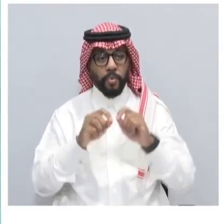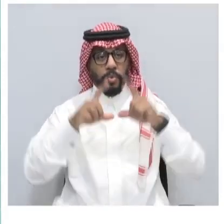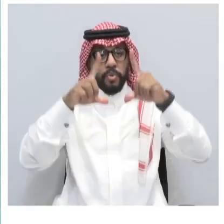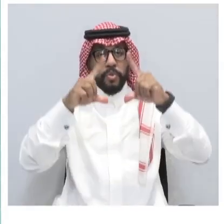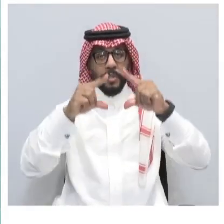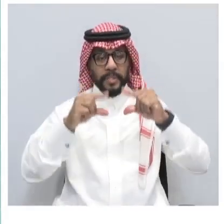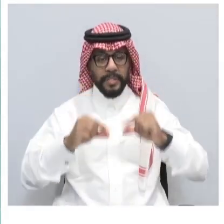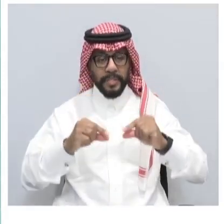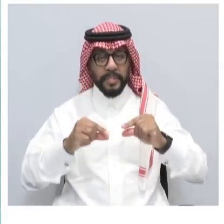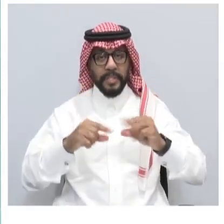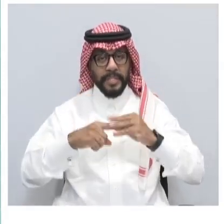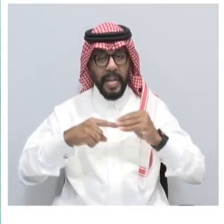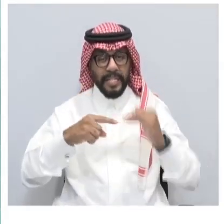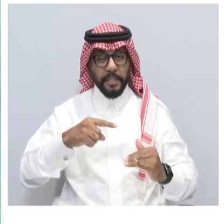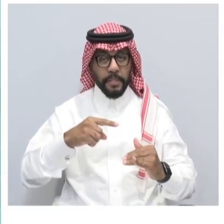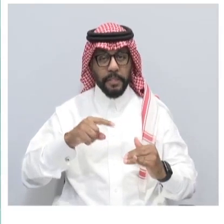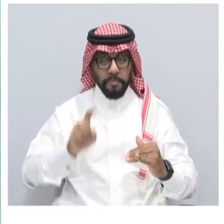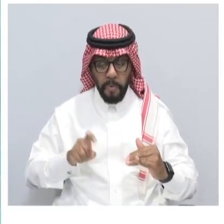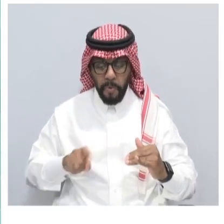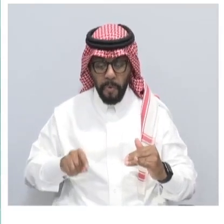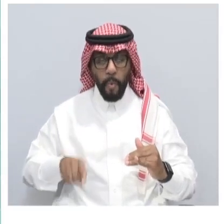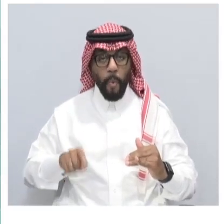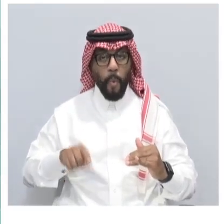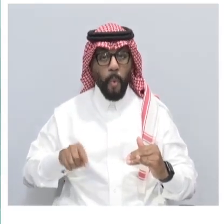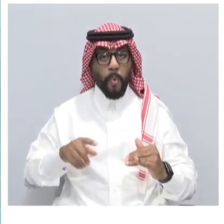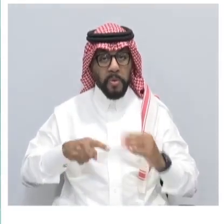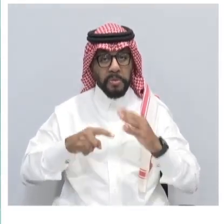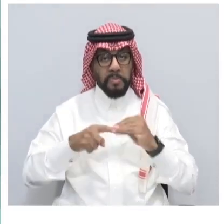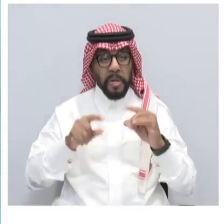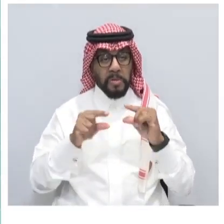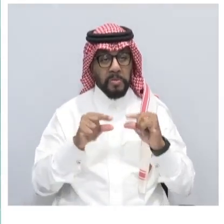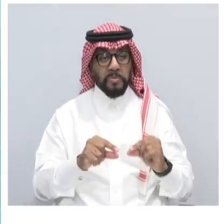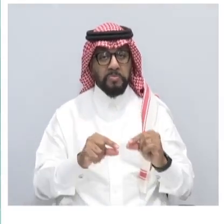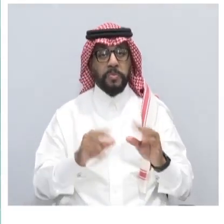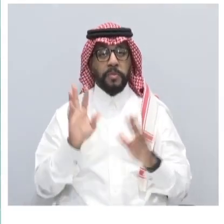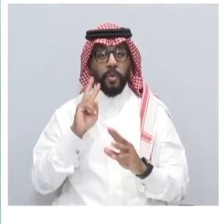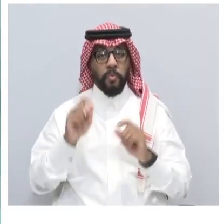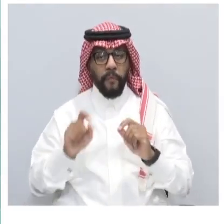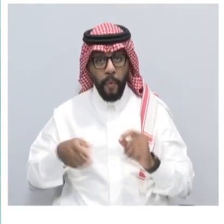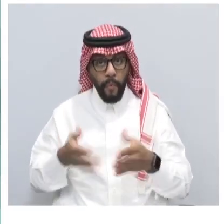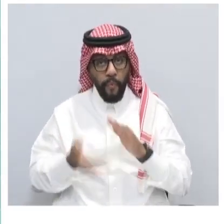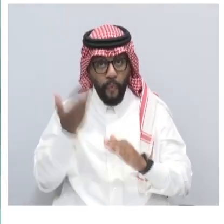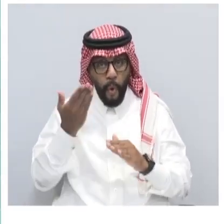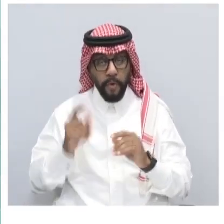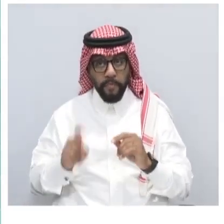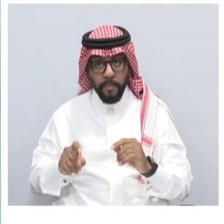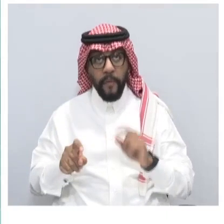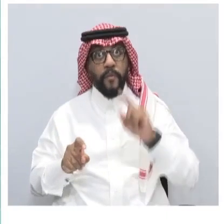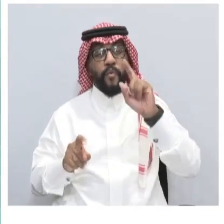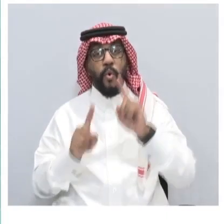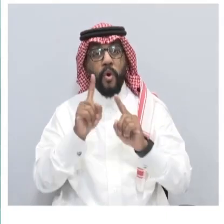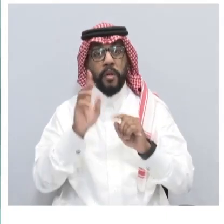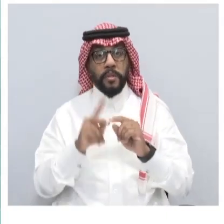وعند الانقاص يتم انقاص او ارجاع هذه المسافه الان اضافه مسافه بادئه معلقه